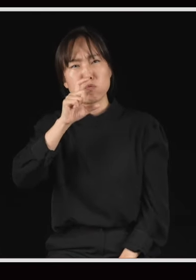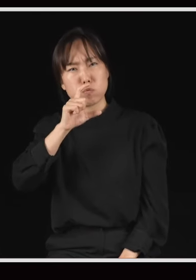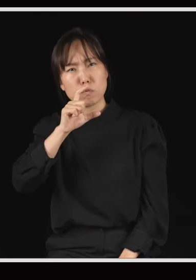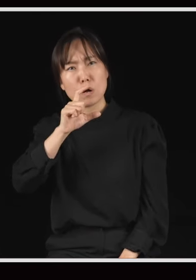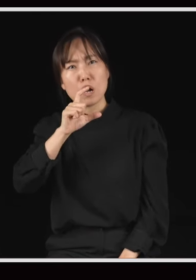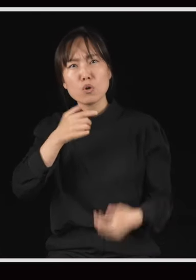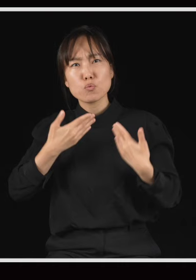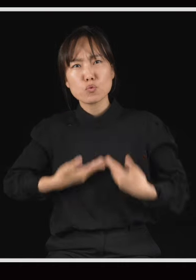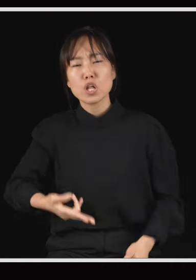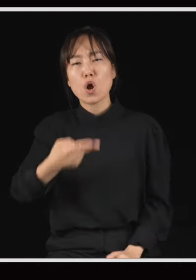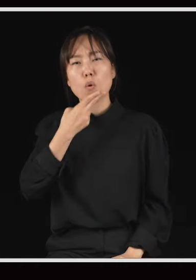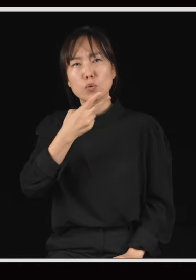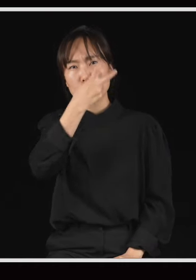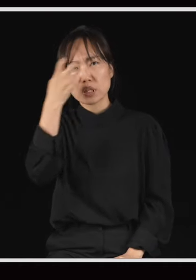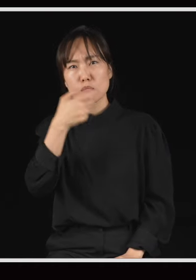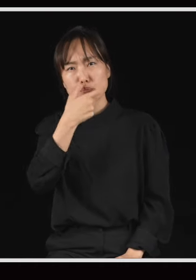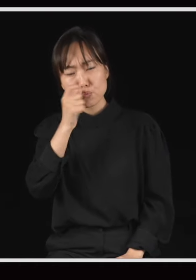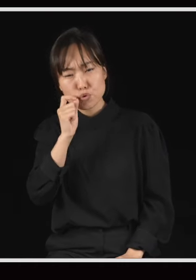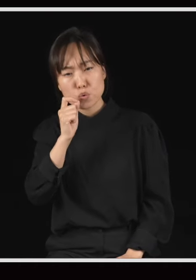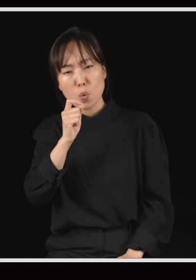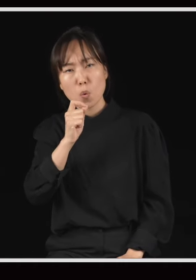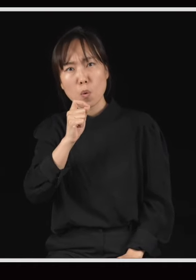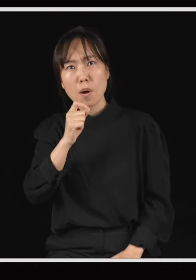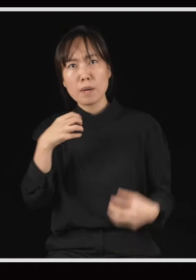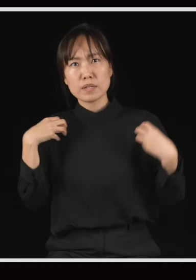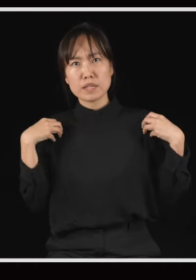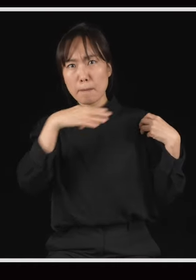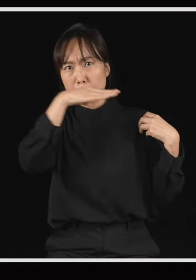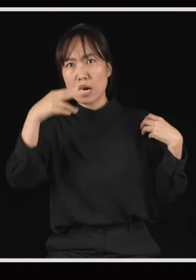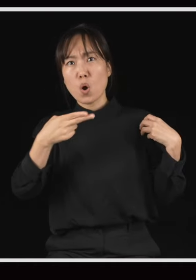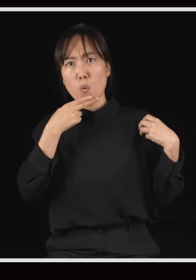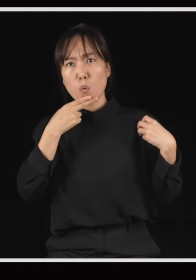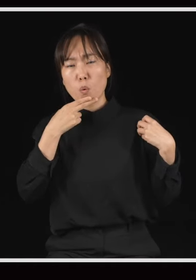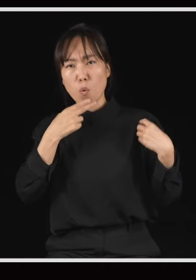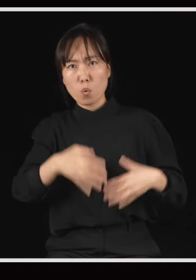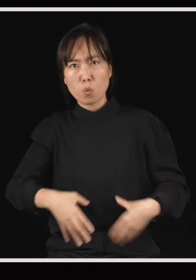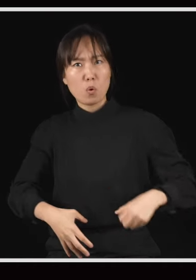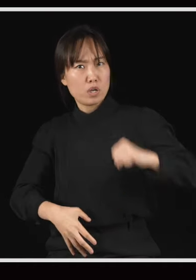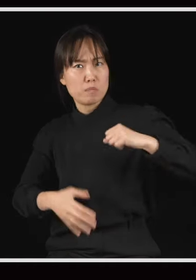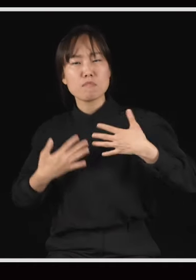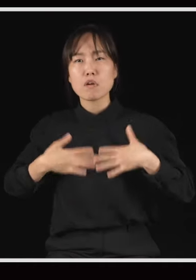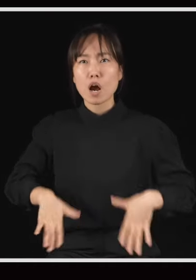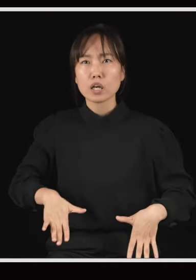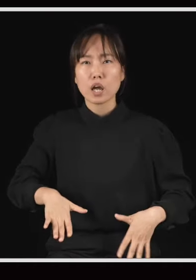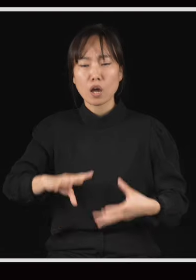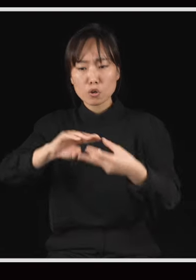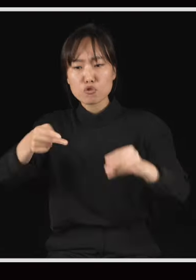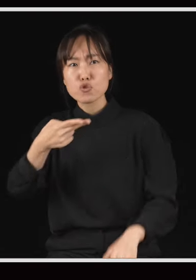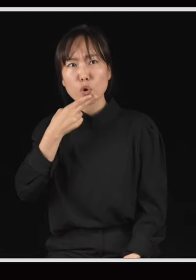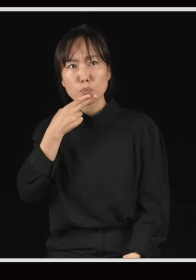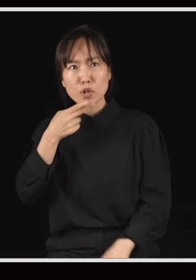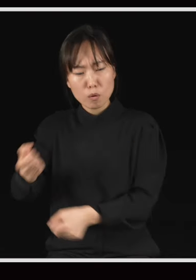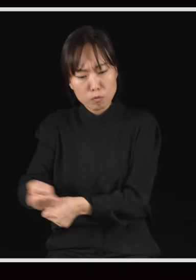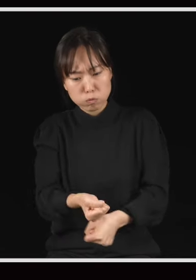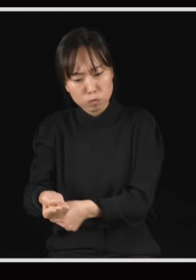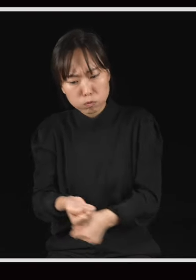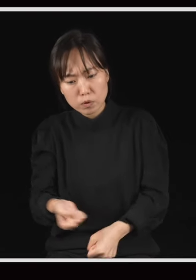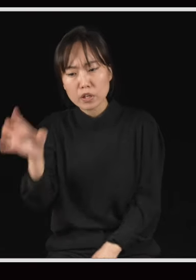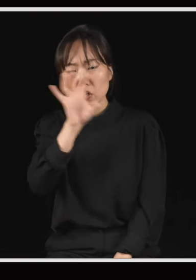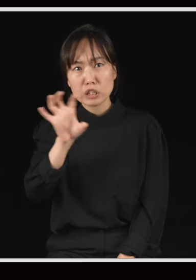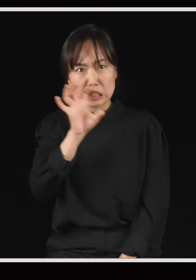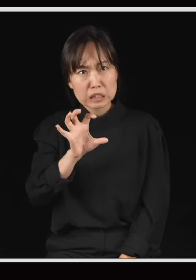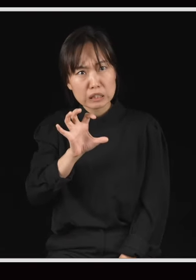쉬고 잠 안 자고 안 좋은 자세로 코어가 취약하고 둔근이 다 빠져 있으면서 안 좋은 자세로 스윙 연습이나 배팅 연습을 엄청